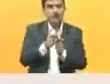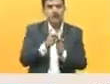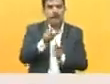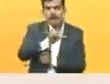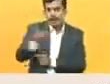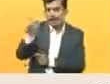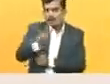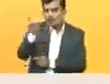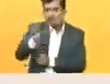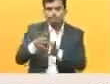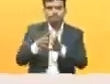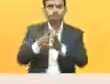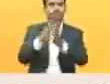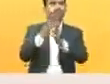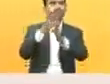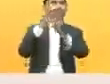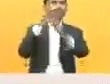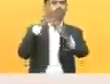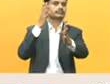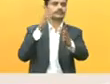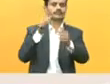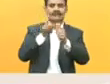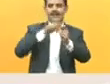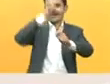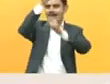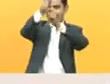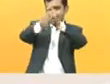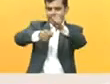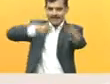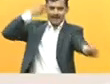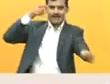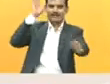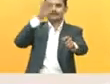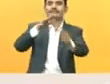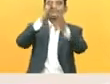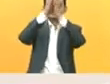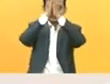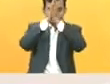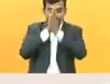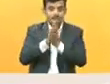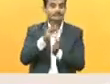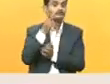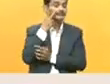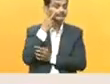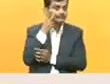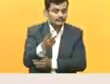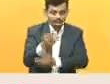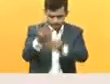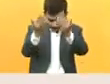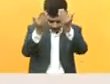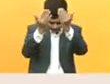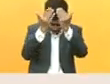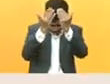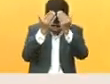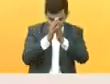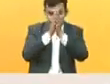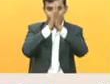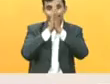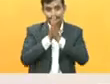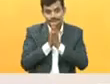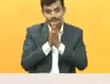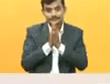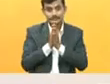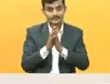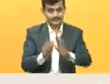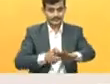भक्तों ने अयोध्या में रामलला के साक्षात दर्शन कर उनका आशीर्वाद दिया।